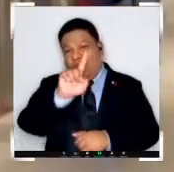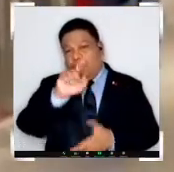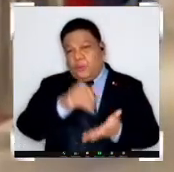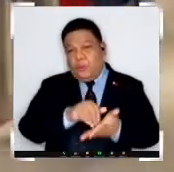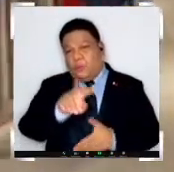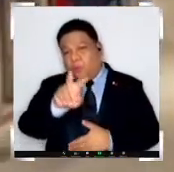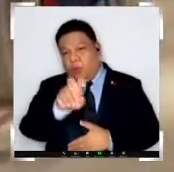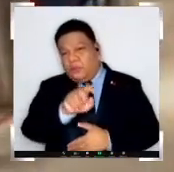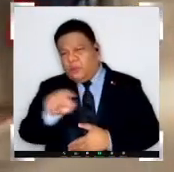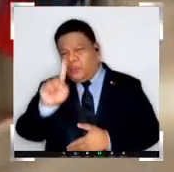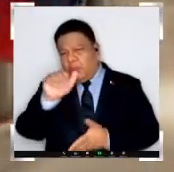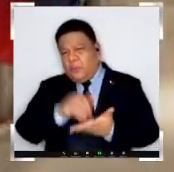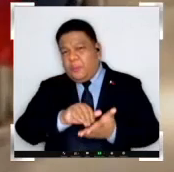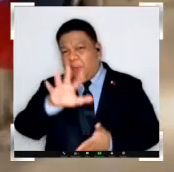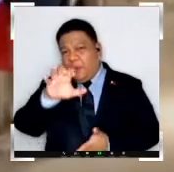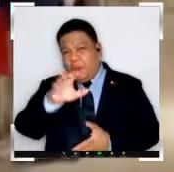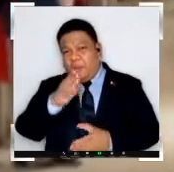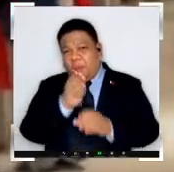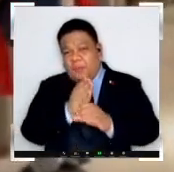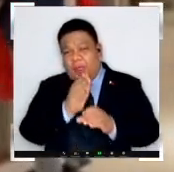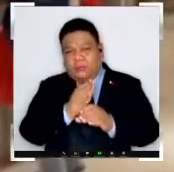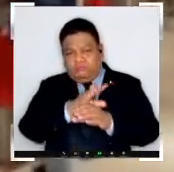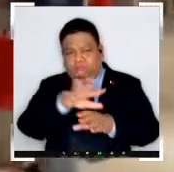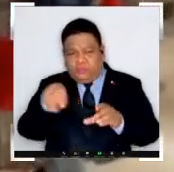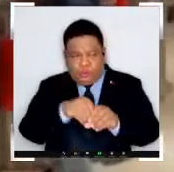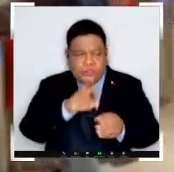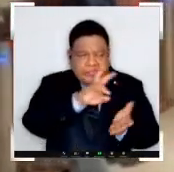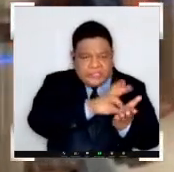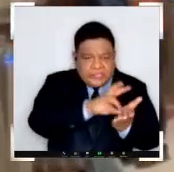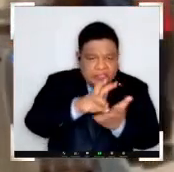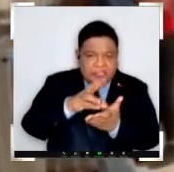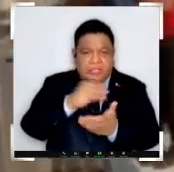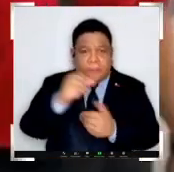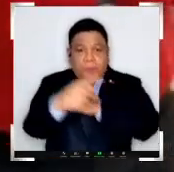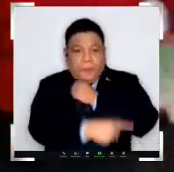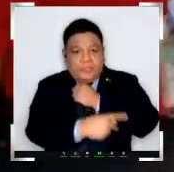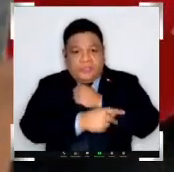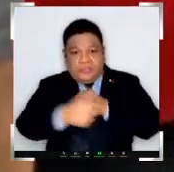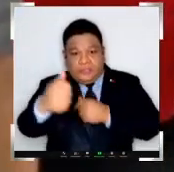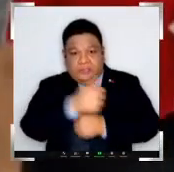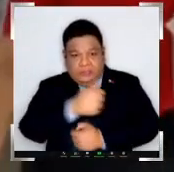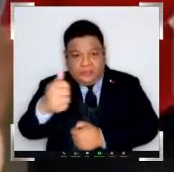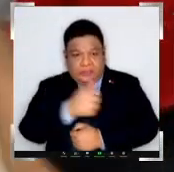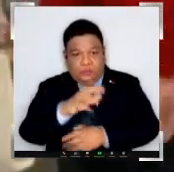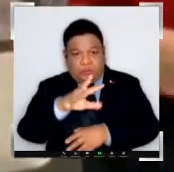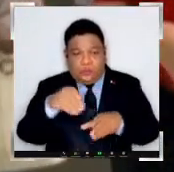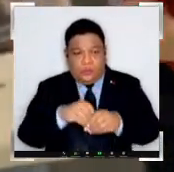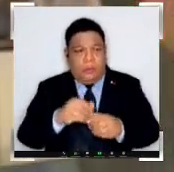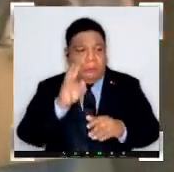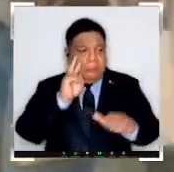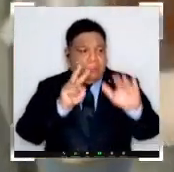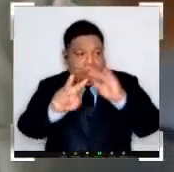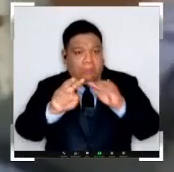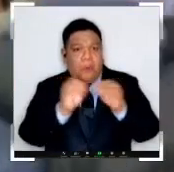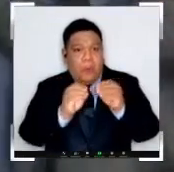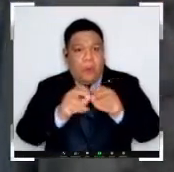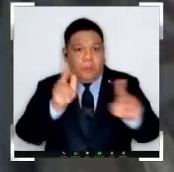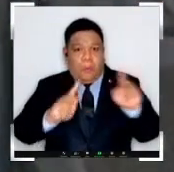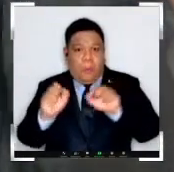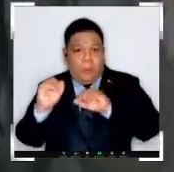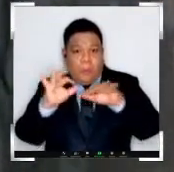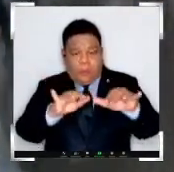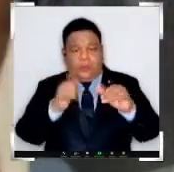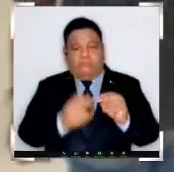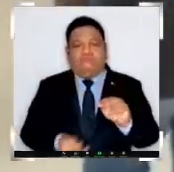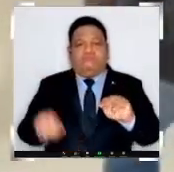city operations and provincial trips. Anticipating the influx of passengers, we have increased that to around